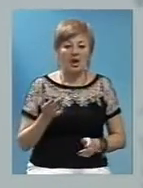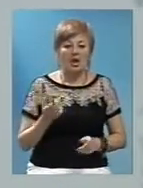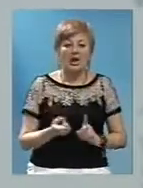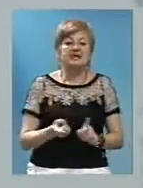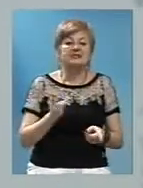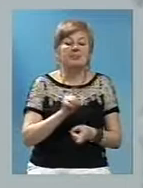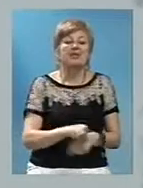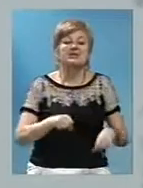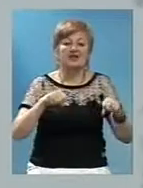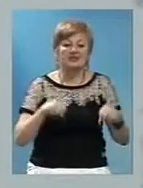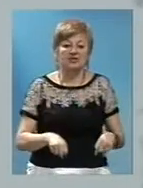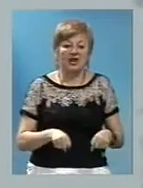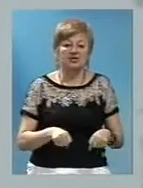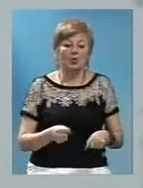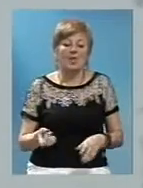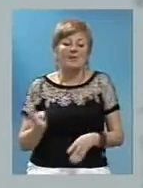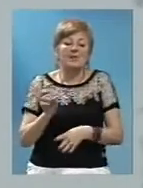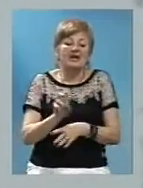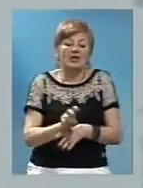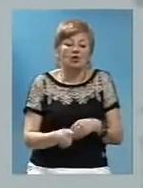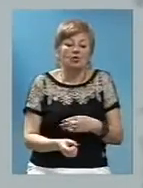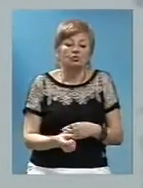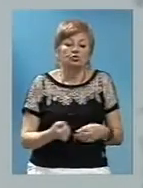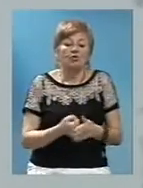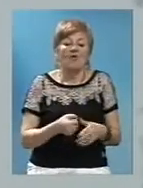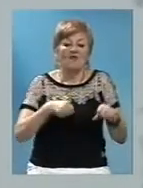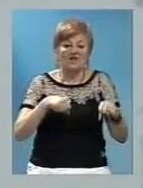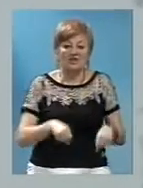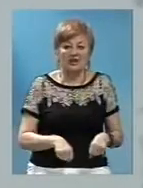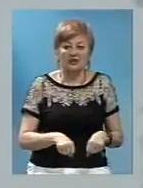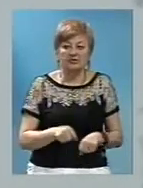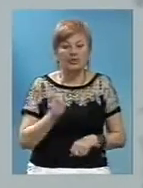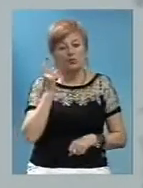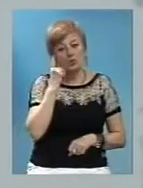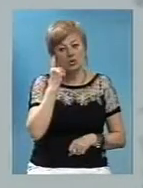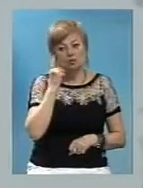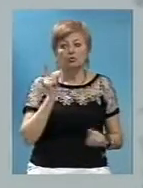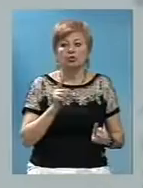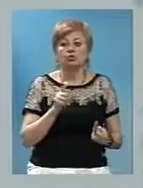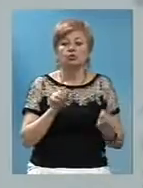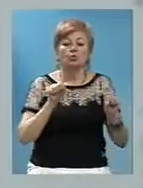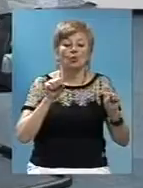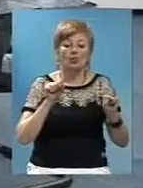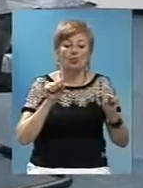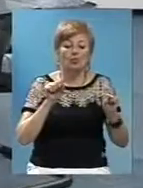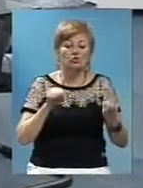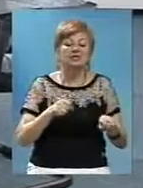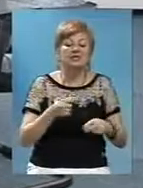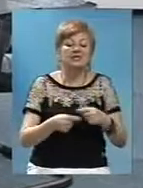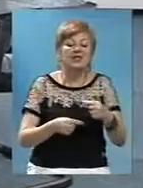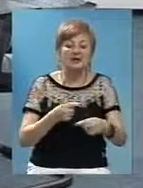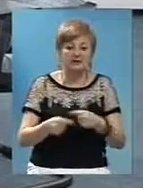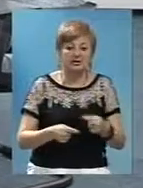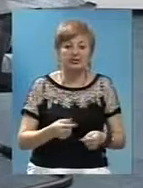зміни влади, приходу до влади, і привід подумати про можливі наслідки. Ми